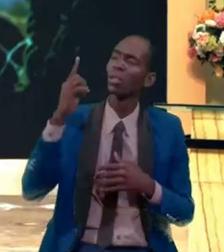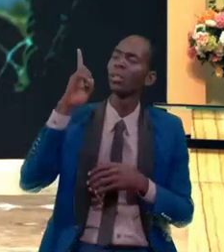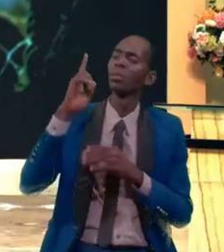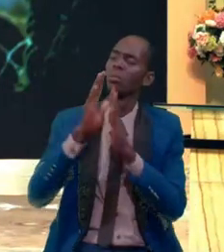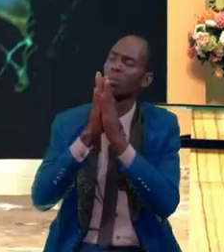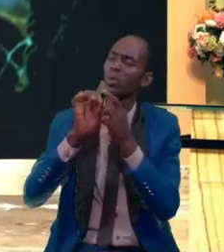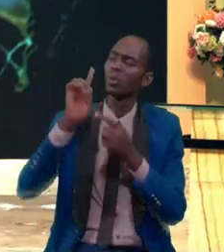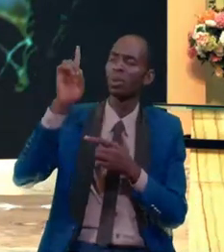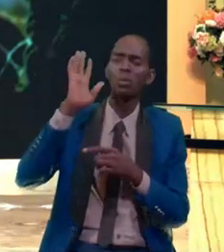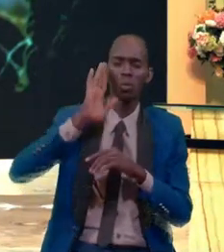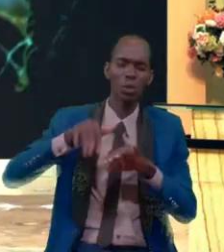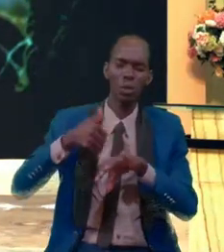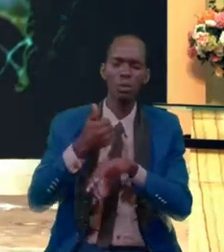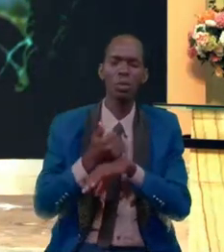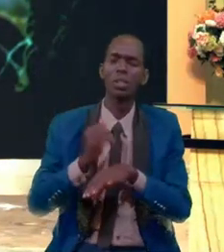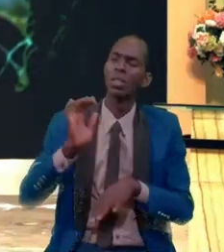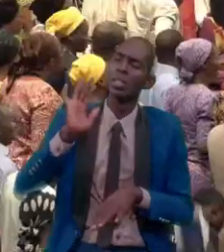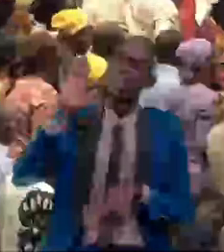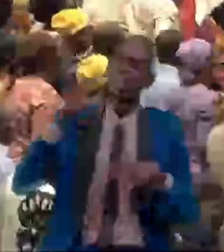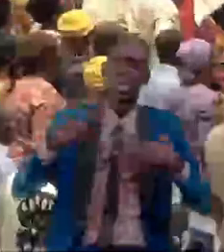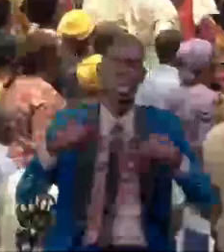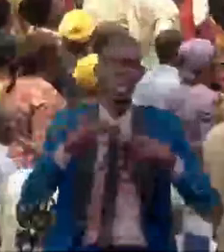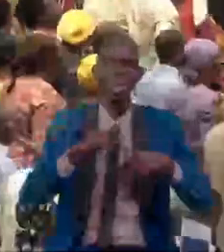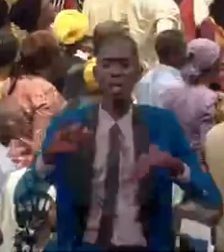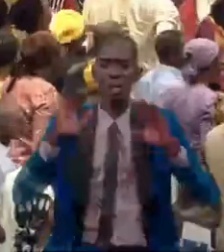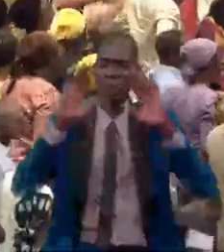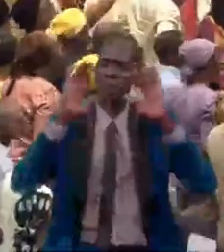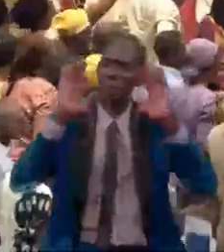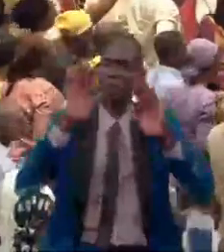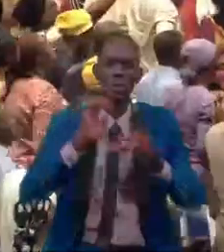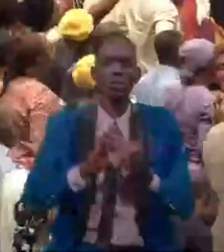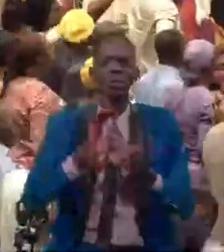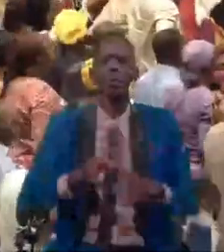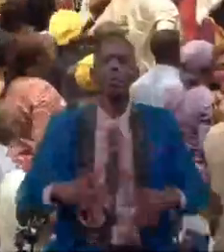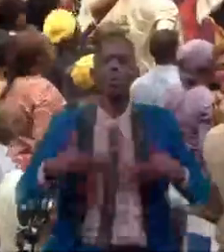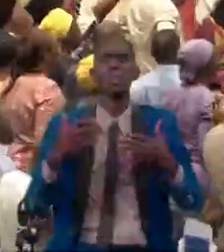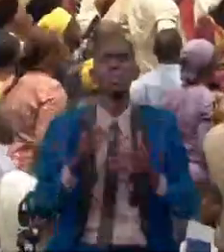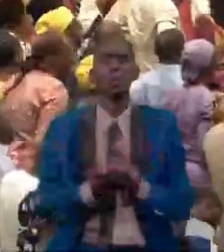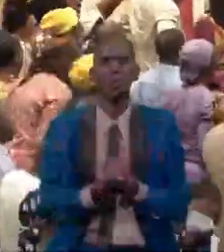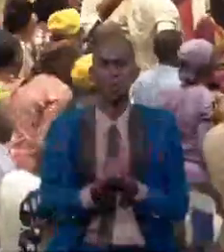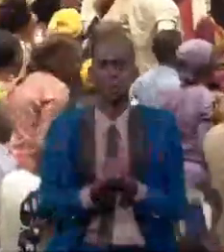confirmer sa guérison, sa merveille de guérison dans votre vie.